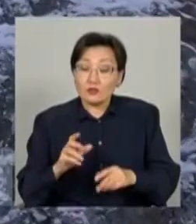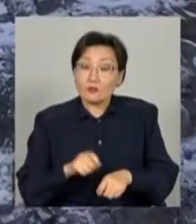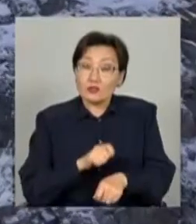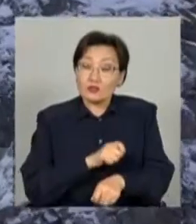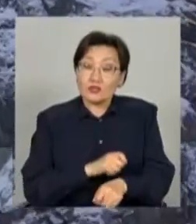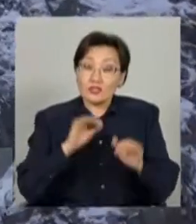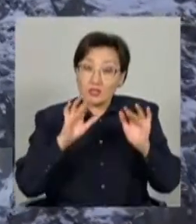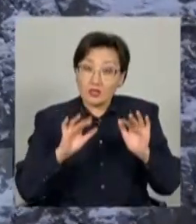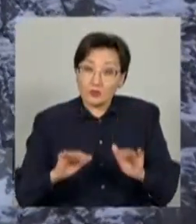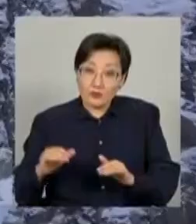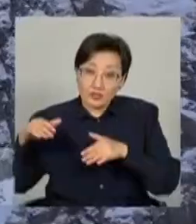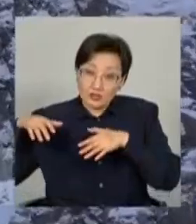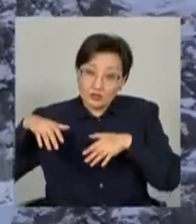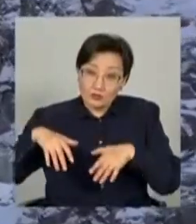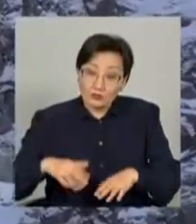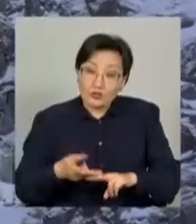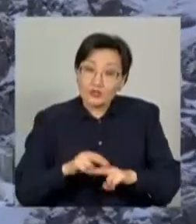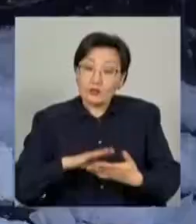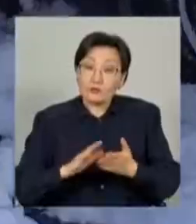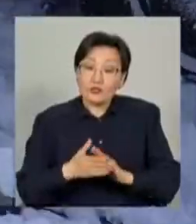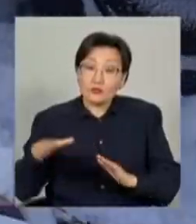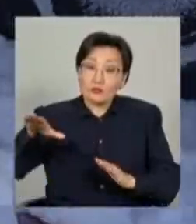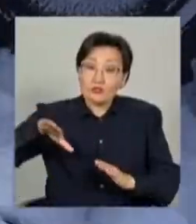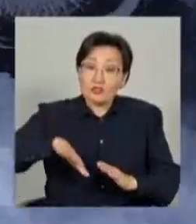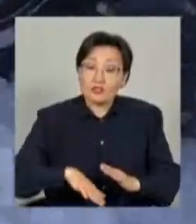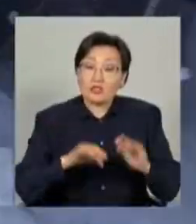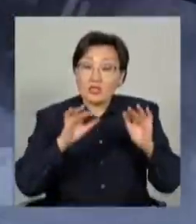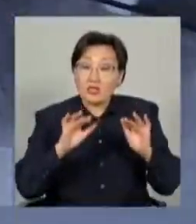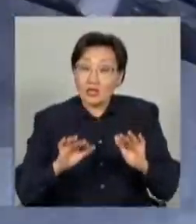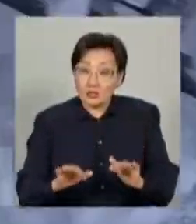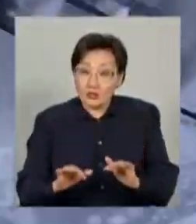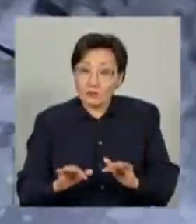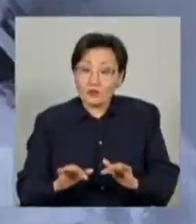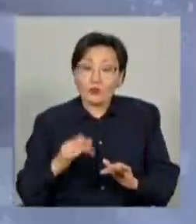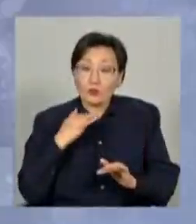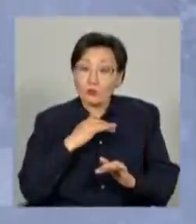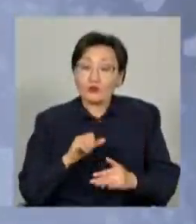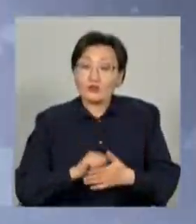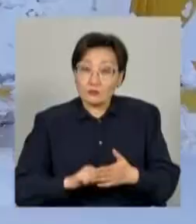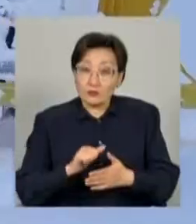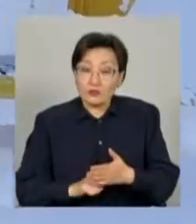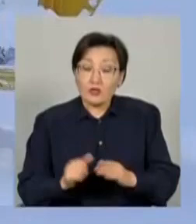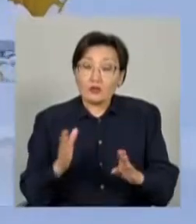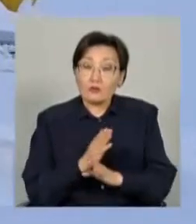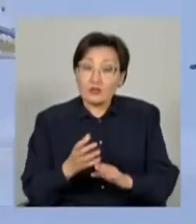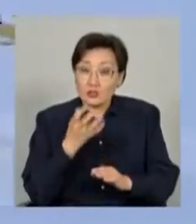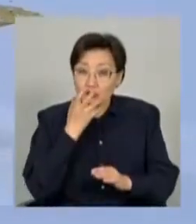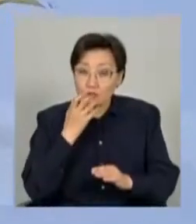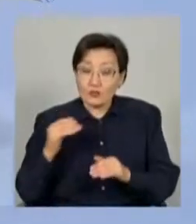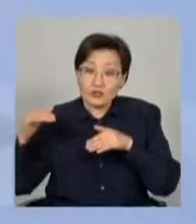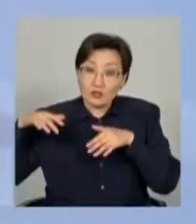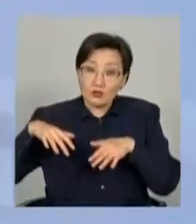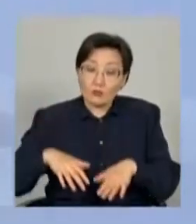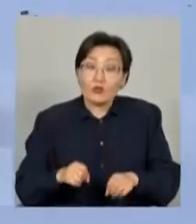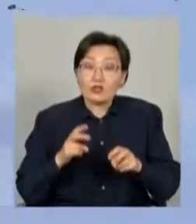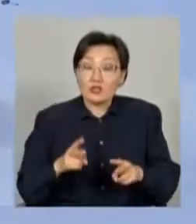астам ағылпа төмен түскен. Мамандар бұл жағдайды тау басына жауған қалың қармен байланыстырып отыр. Оның үстіне күннің күрт жылуынан көшкін жүру